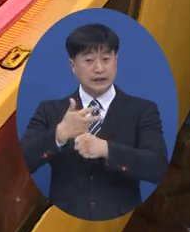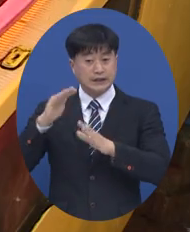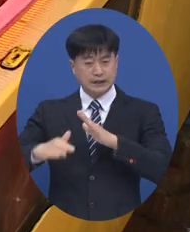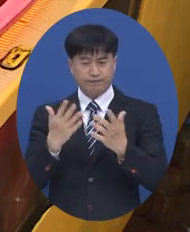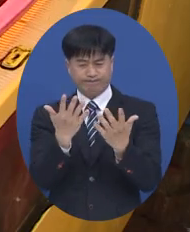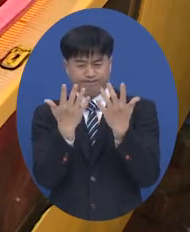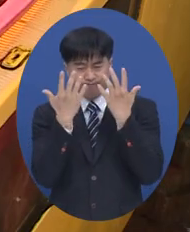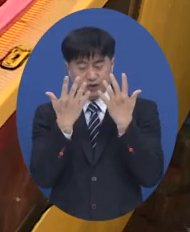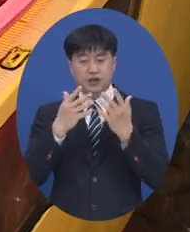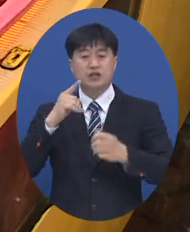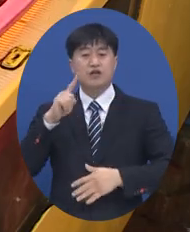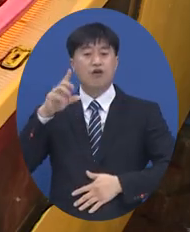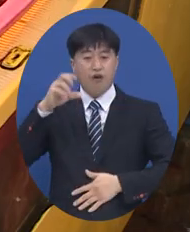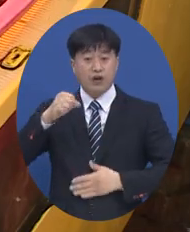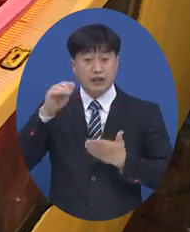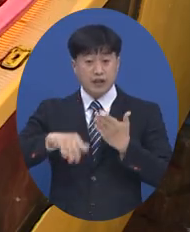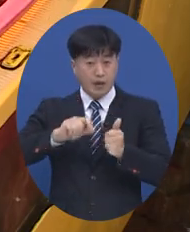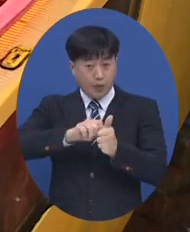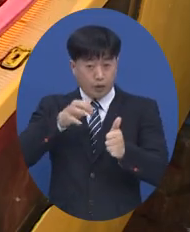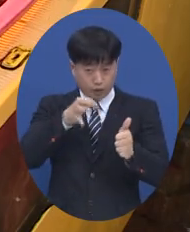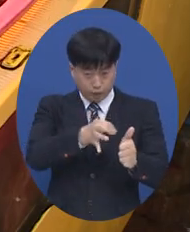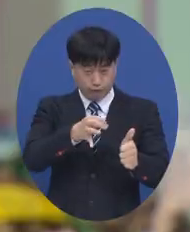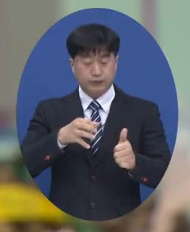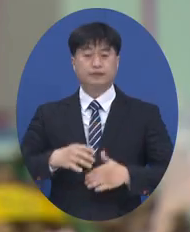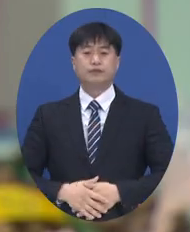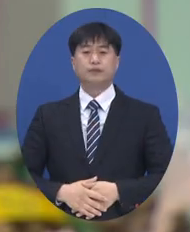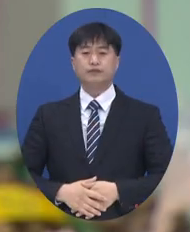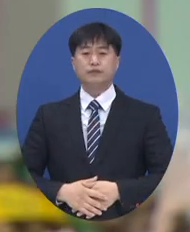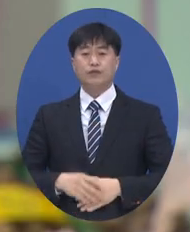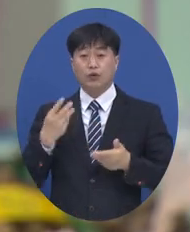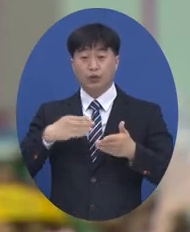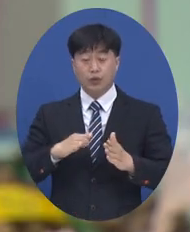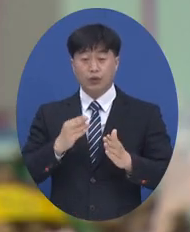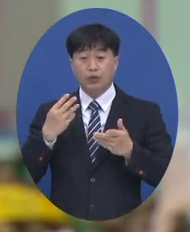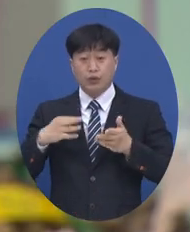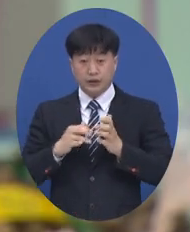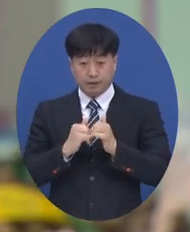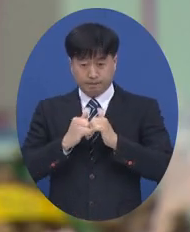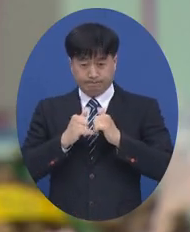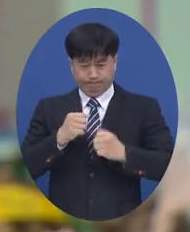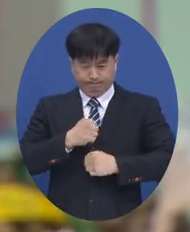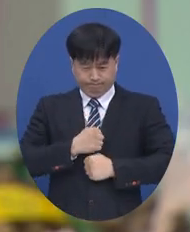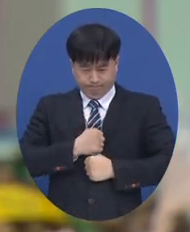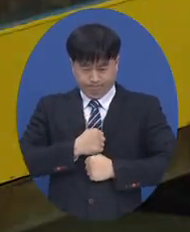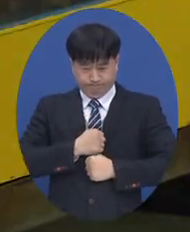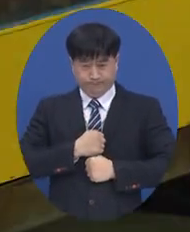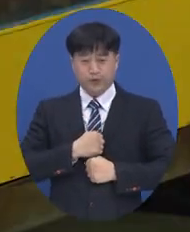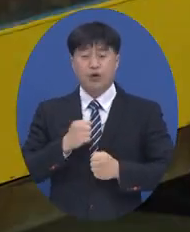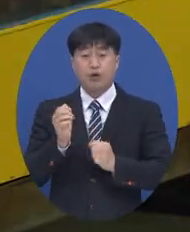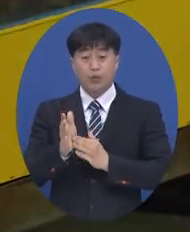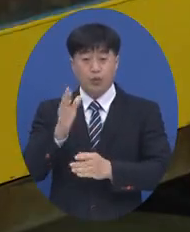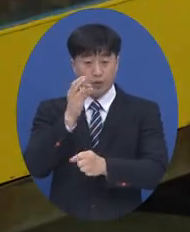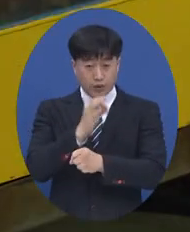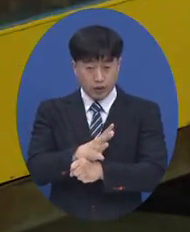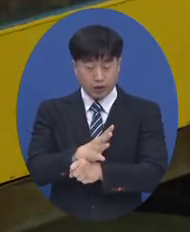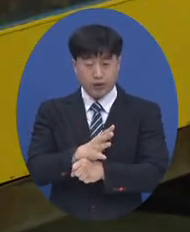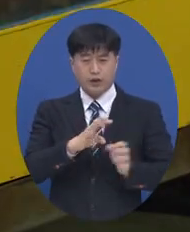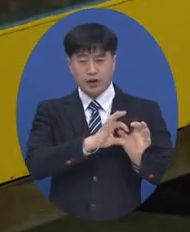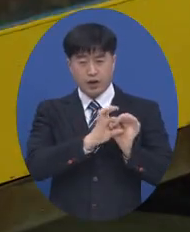징역 또는 1억 원 이하의 벌금에 처해집니다. 경기도는 도민들이 안심하고 수산물을 구입할 수 있도록